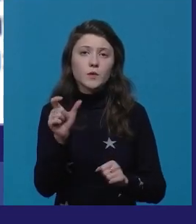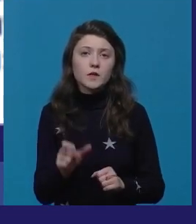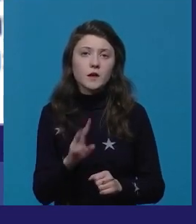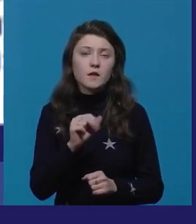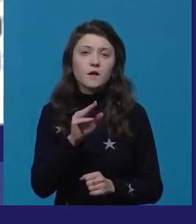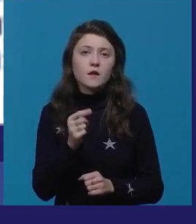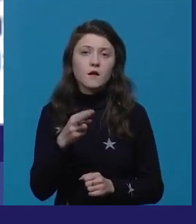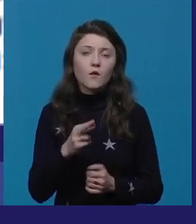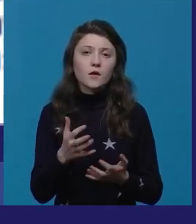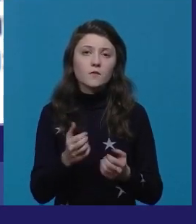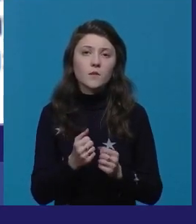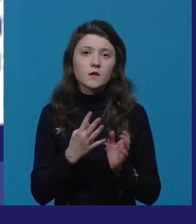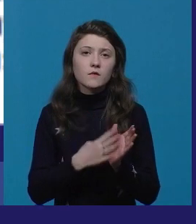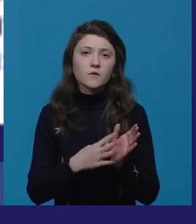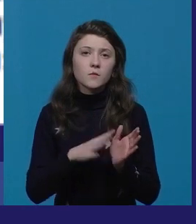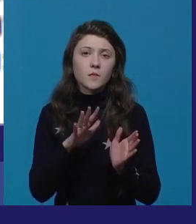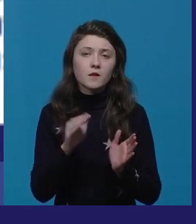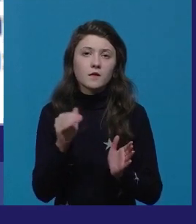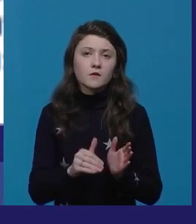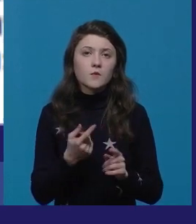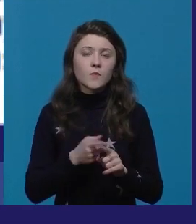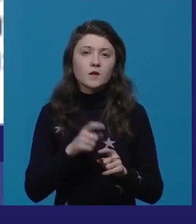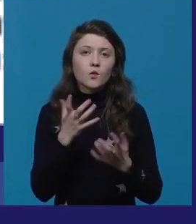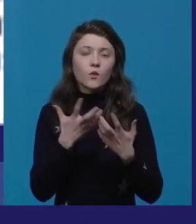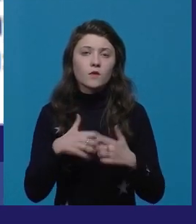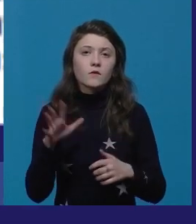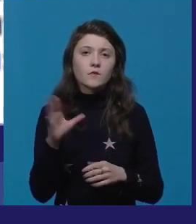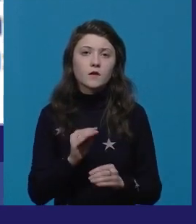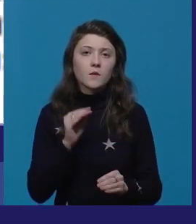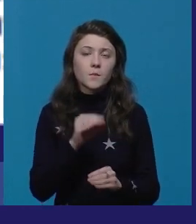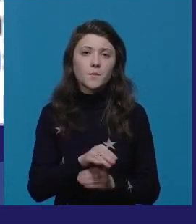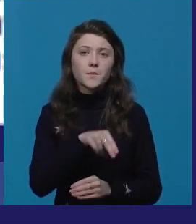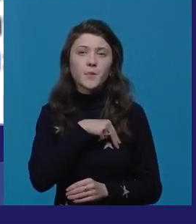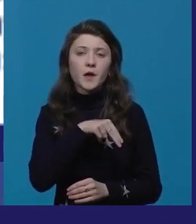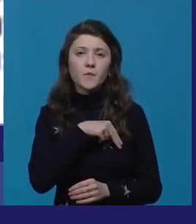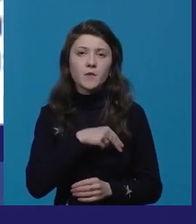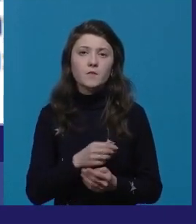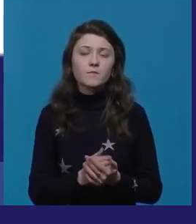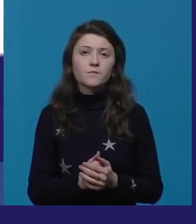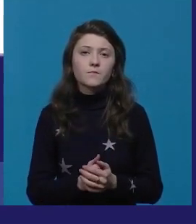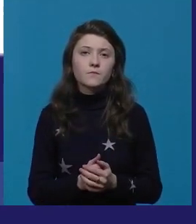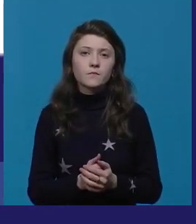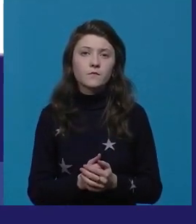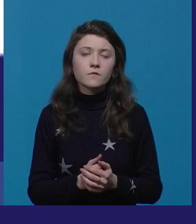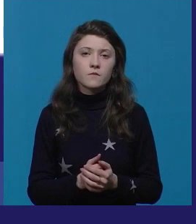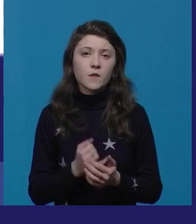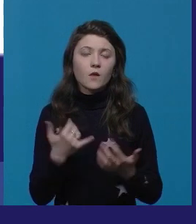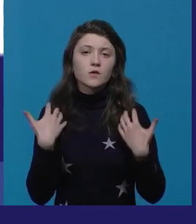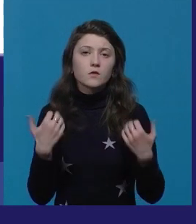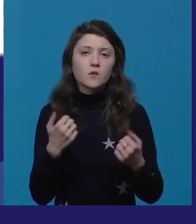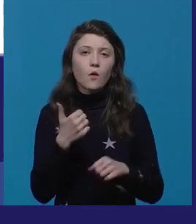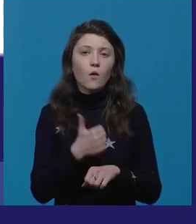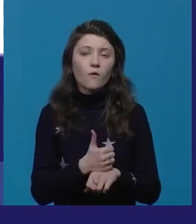Остапченко отримала 95 тисяч, але це з урахуванням усіх надбавок, премій, прогресивок і так далі, і оздоровчих. Голова